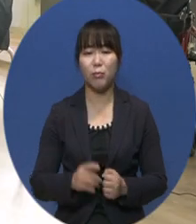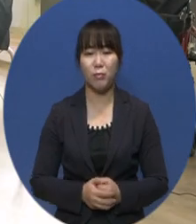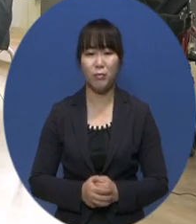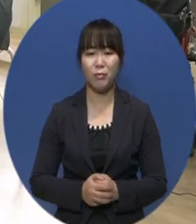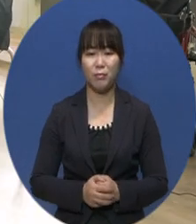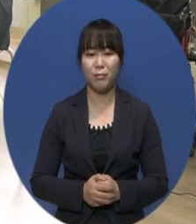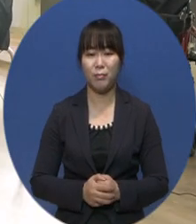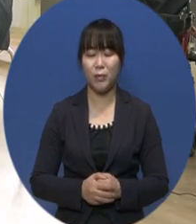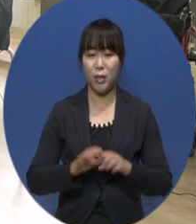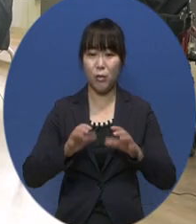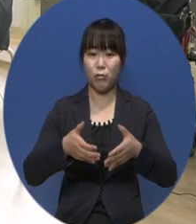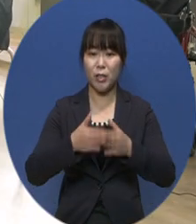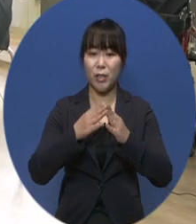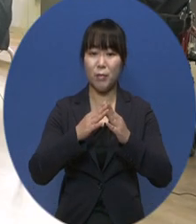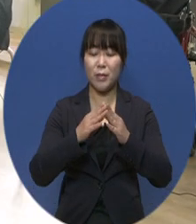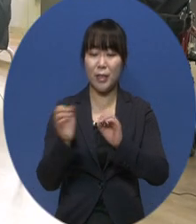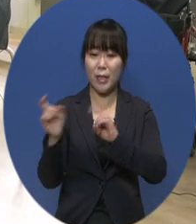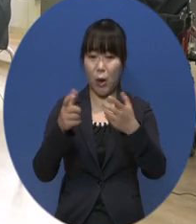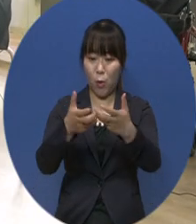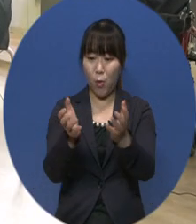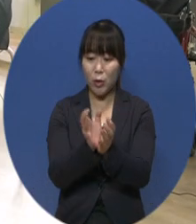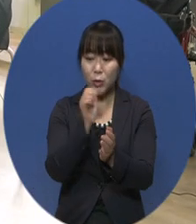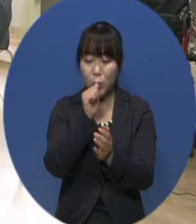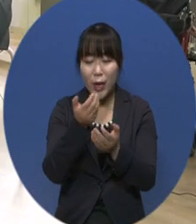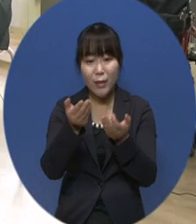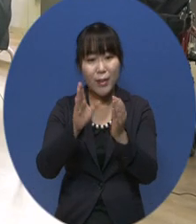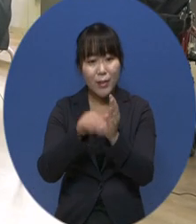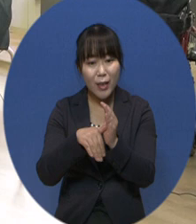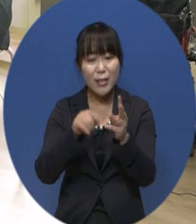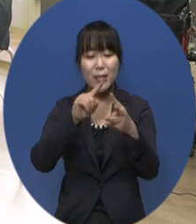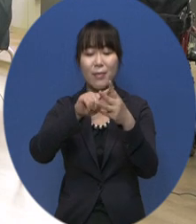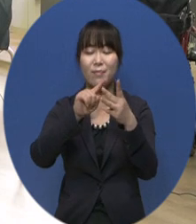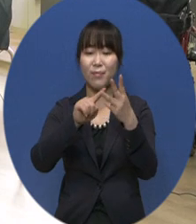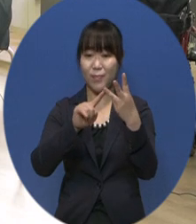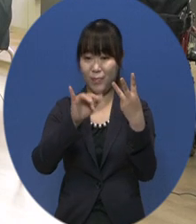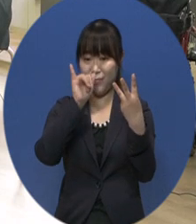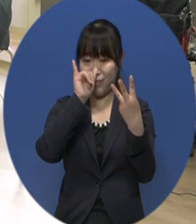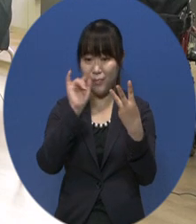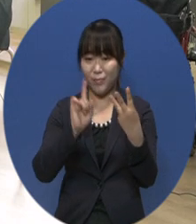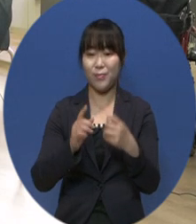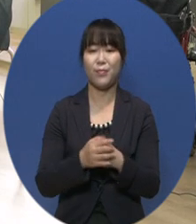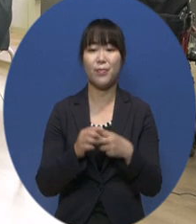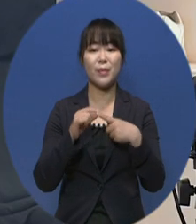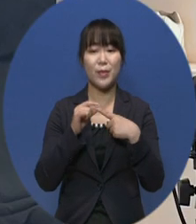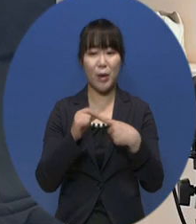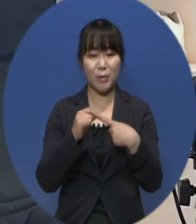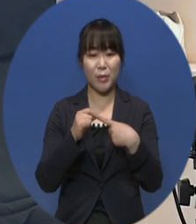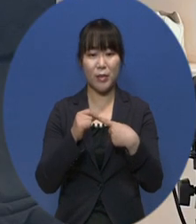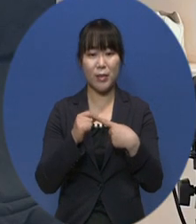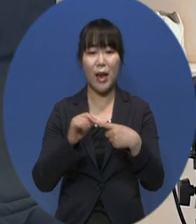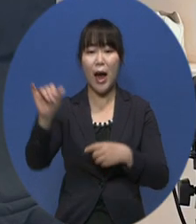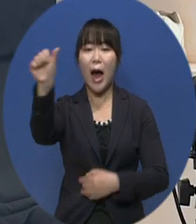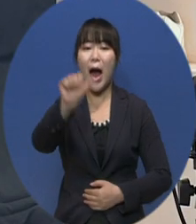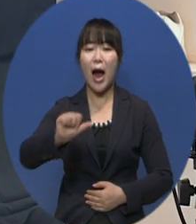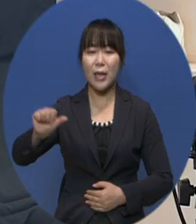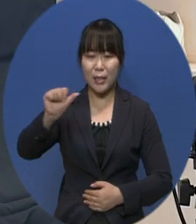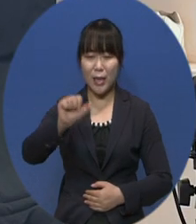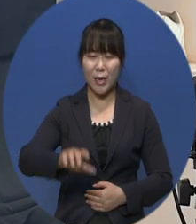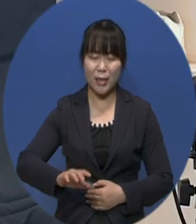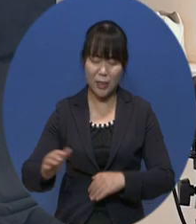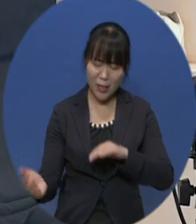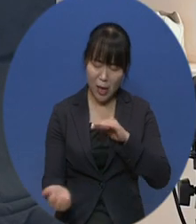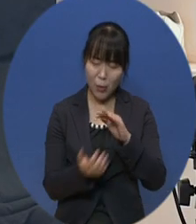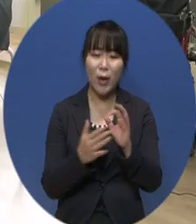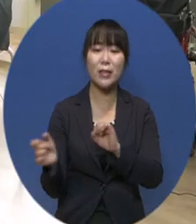네, 국립재활원을 소개할 때 이 세 가지를 좀 얘기하면 좋을 네, 것 같습니다. 어떤 네, 첫 번째로는 네. 아시아 최고의